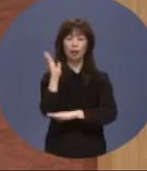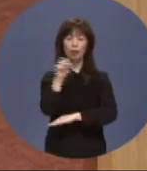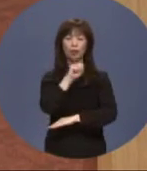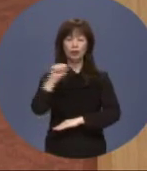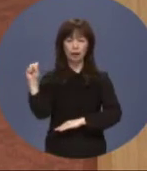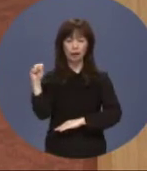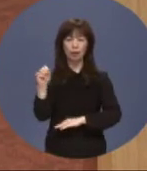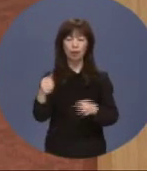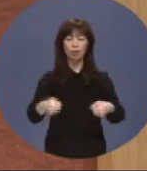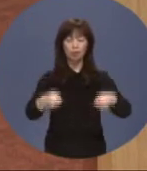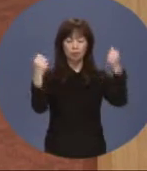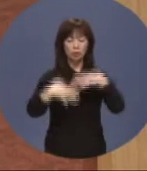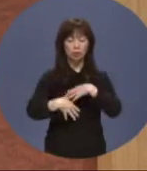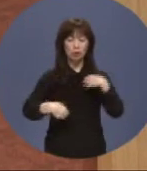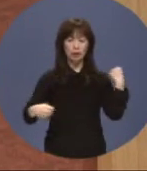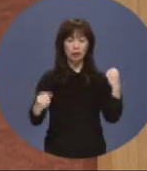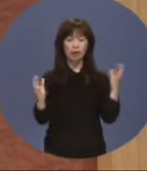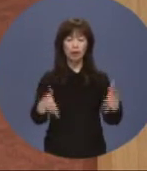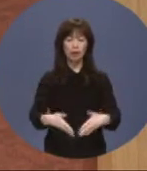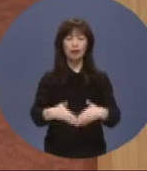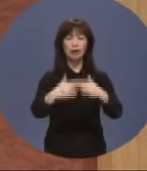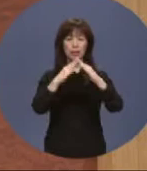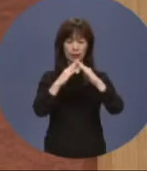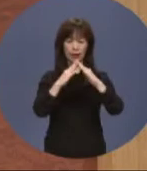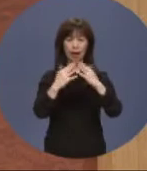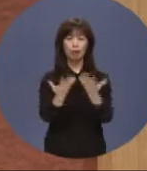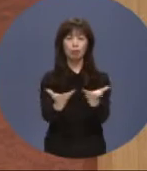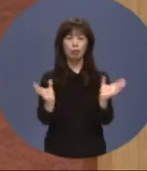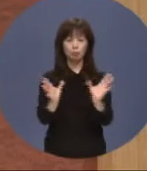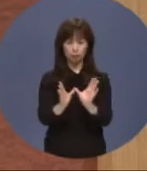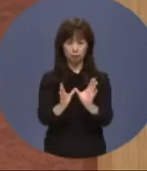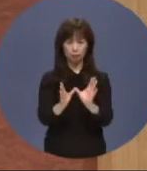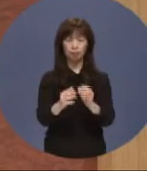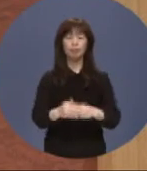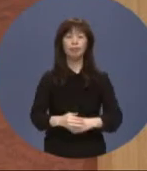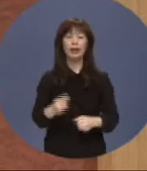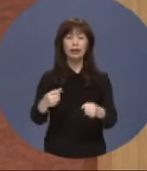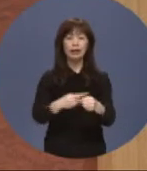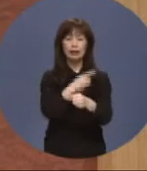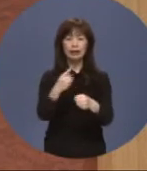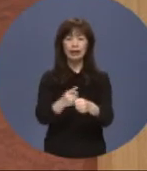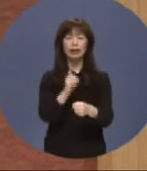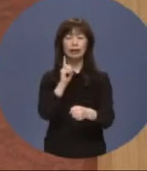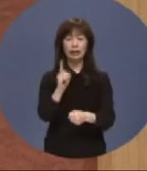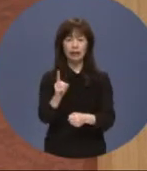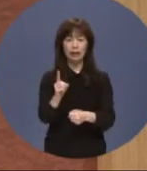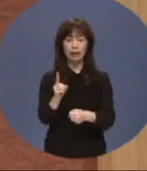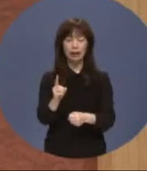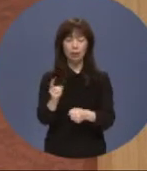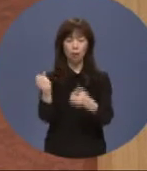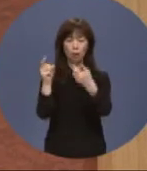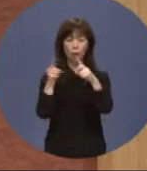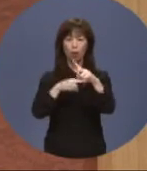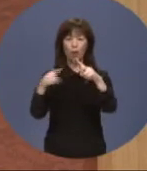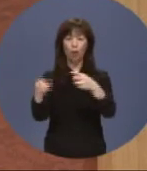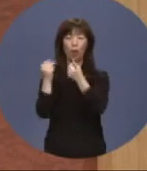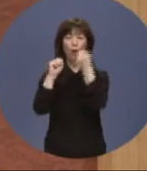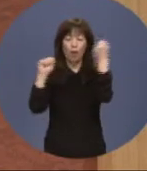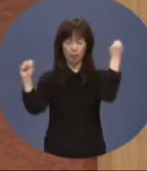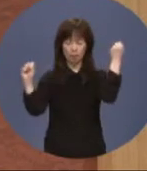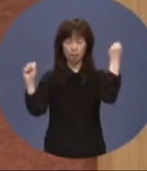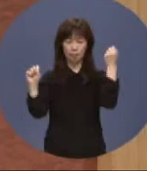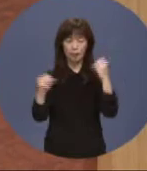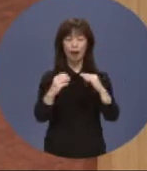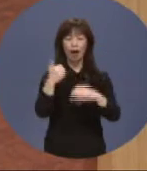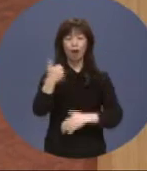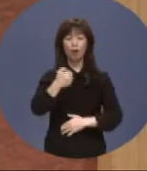上げた劇団です。年に1回の劇場公演や老人ホームへの出前公演も